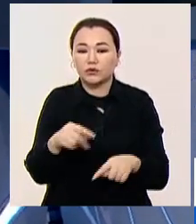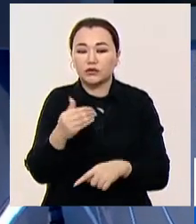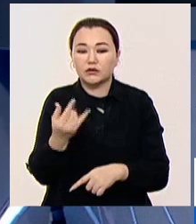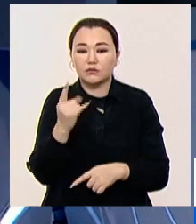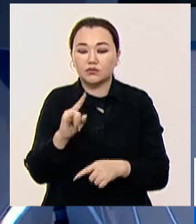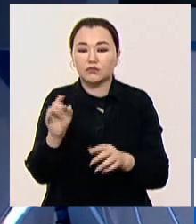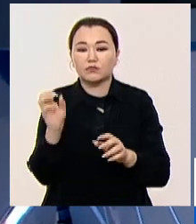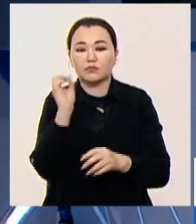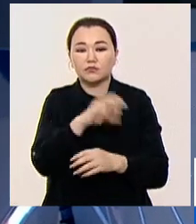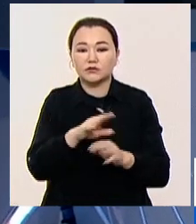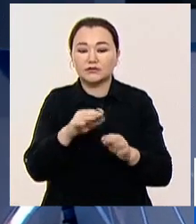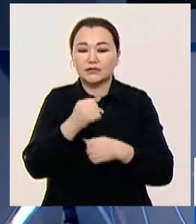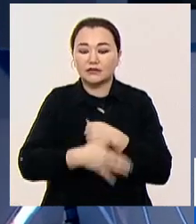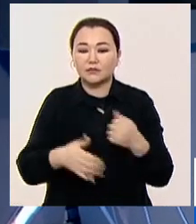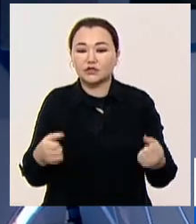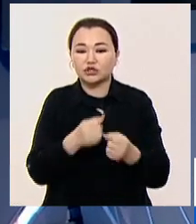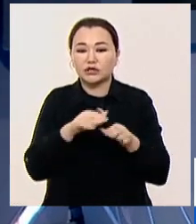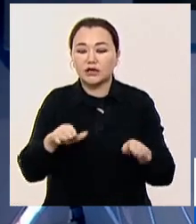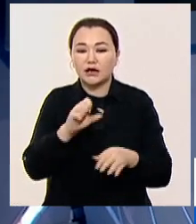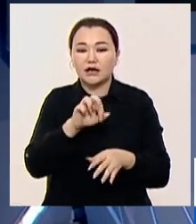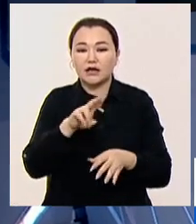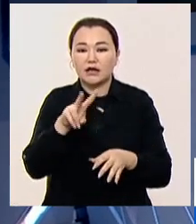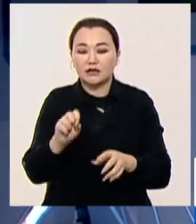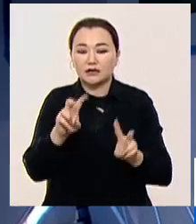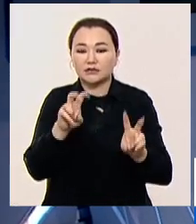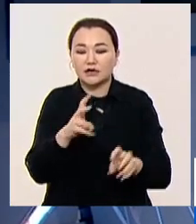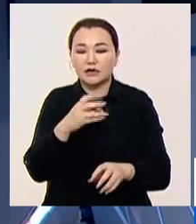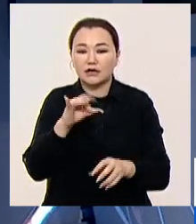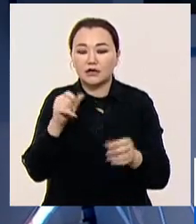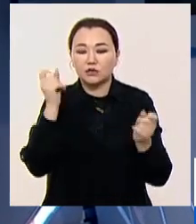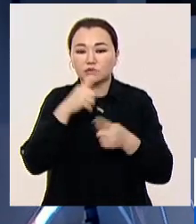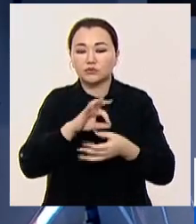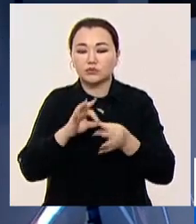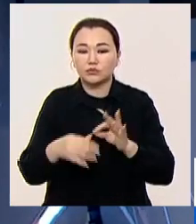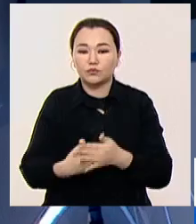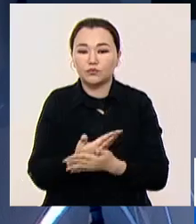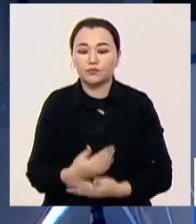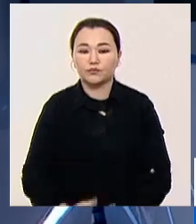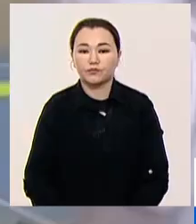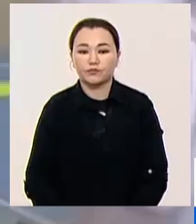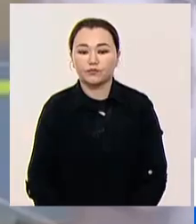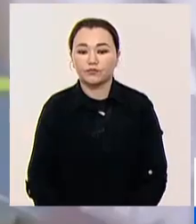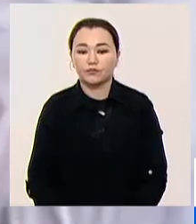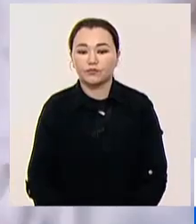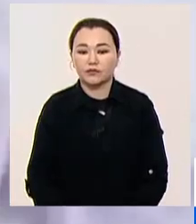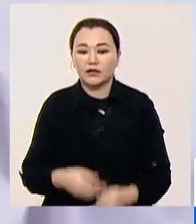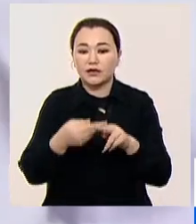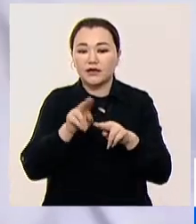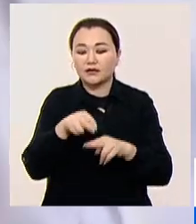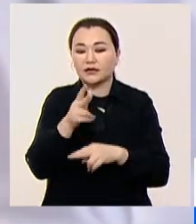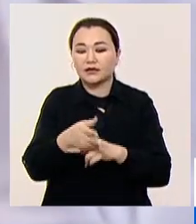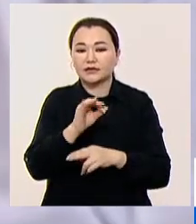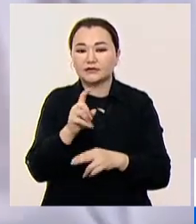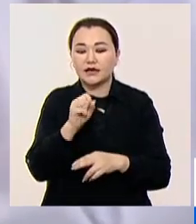малышей поместили в Центр поддержки детей Аяла. Лейла Ауэсова узнавала новые подробности. Эти кадры из